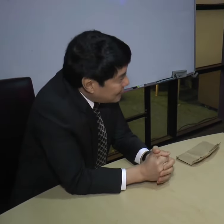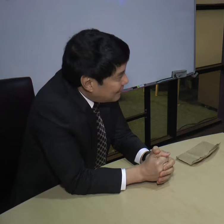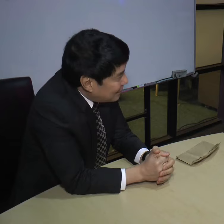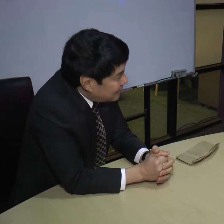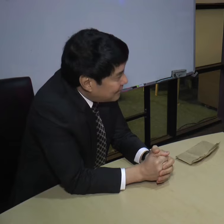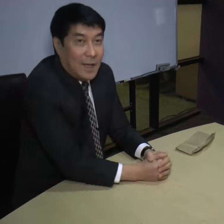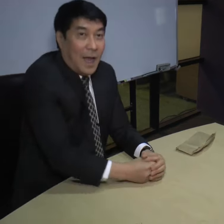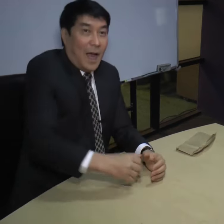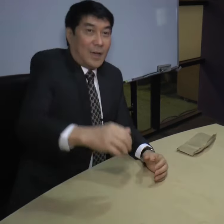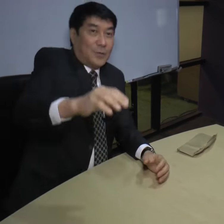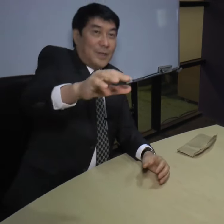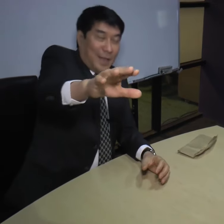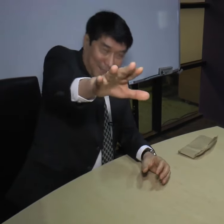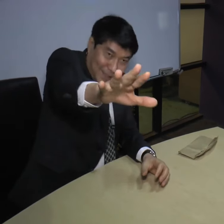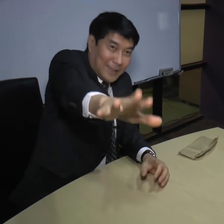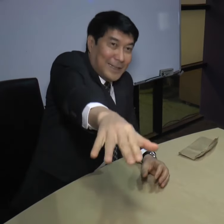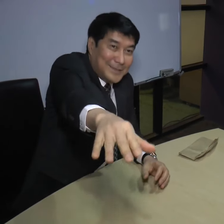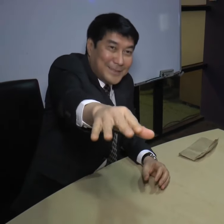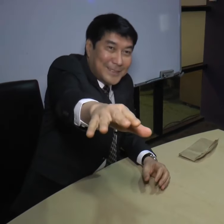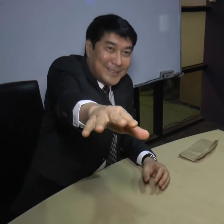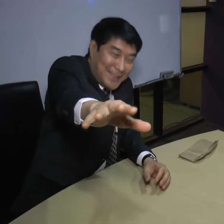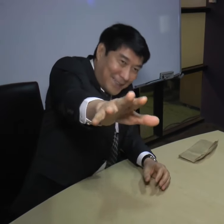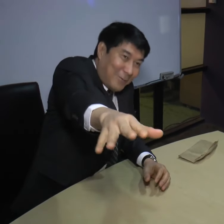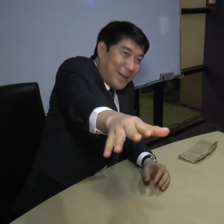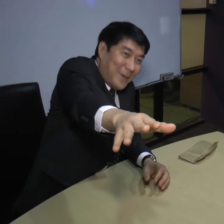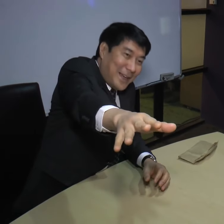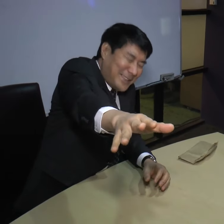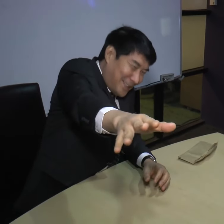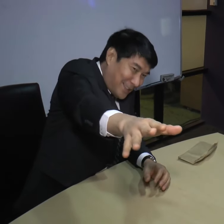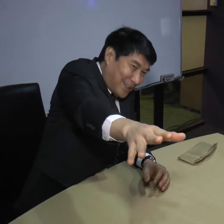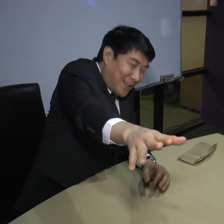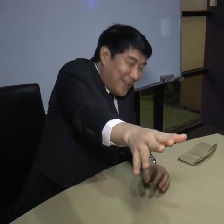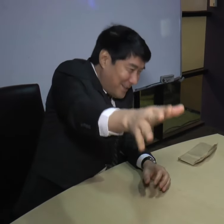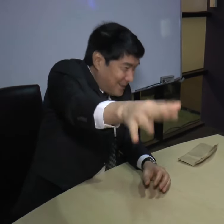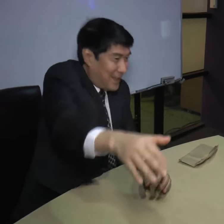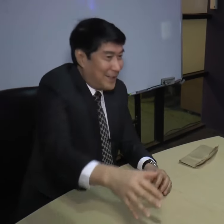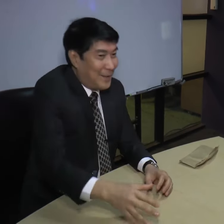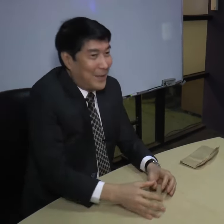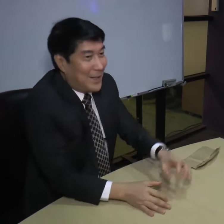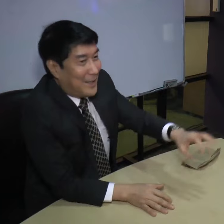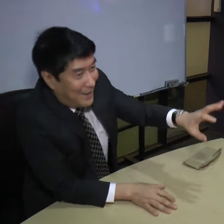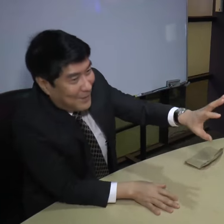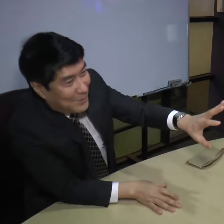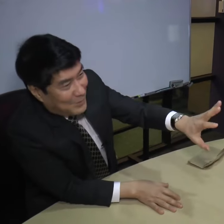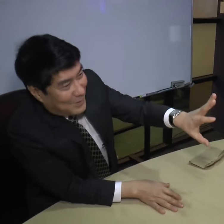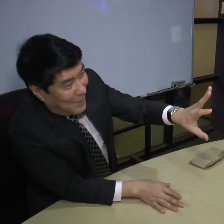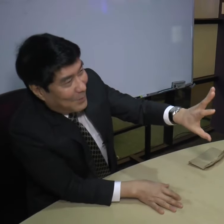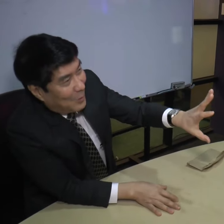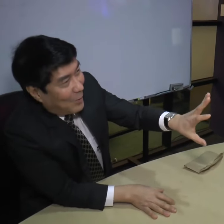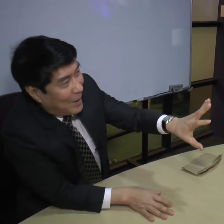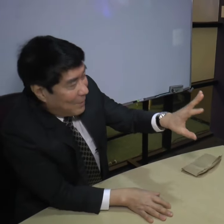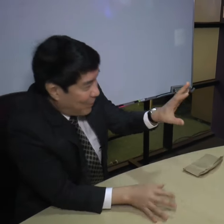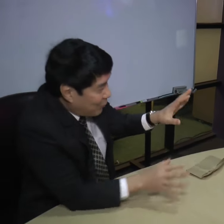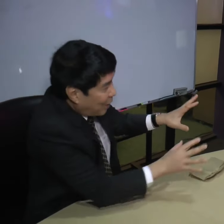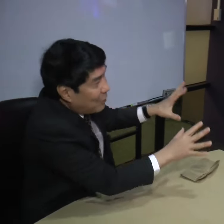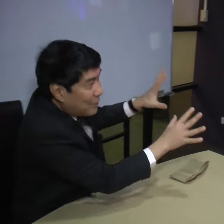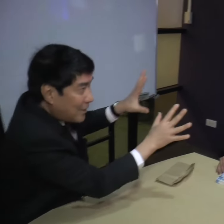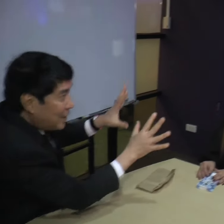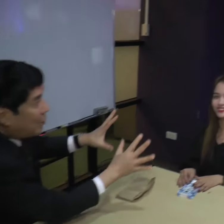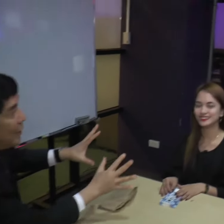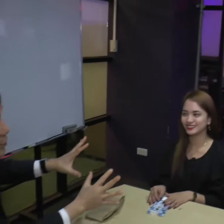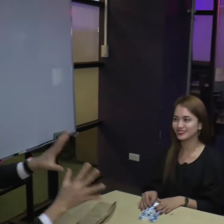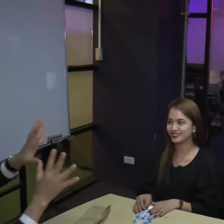lahat ng mga OFW. Kaya nga po. Actually, Tay, alika. Sige, Tay, huwag kayo mahiya. Sige, si Tate. Si Tate, mahiya. Dapat huwag kayo mahiya. Proud